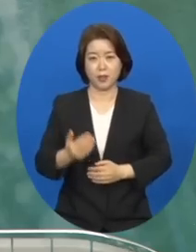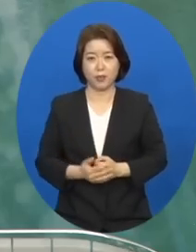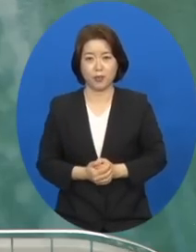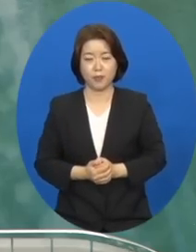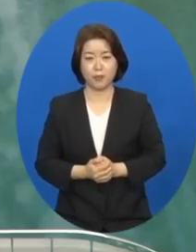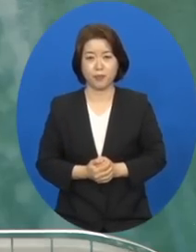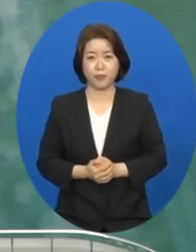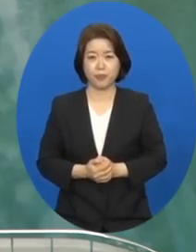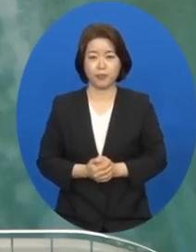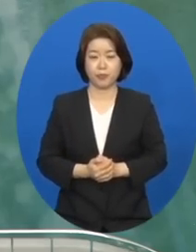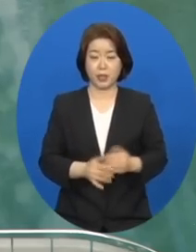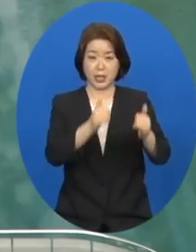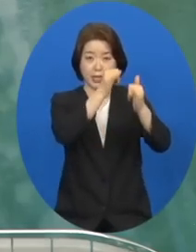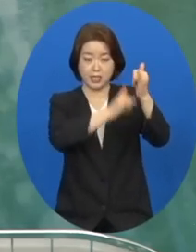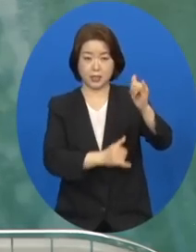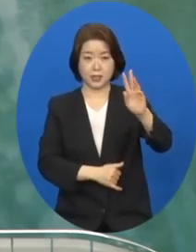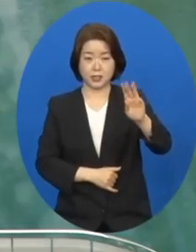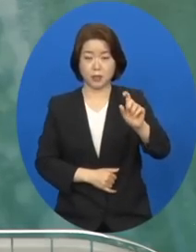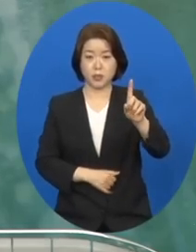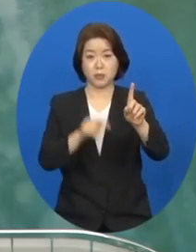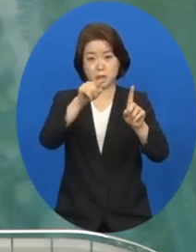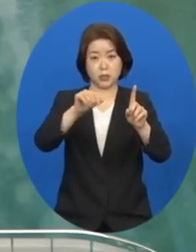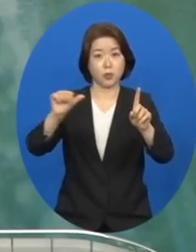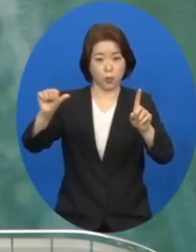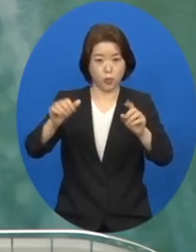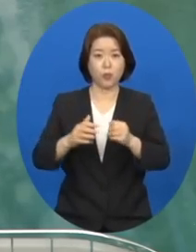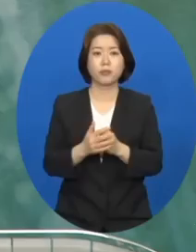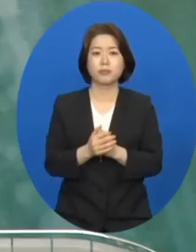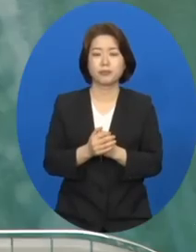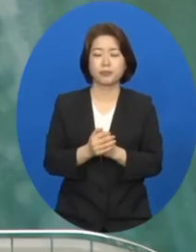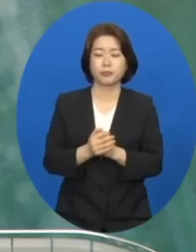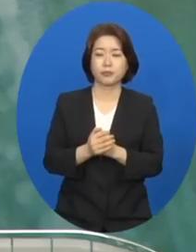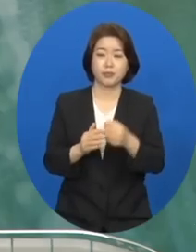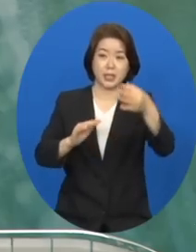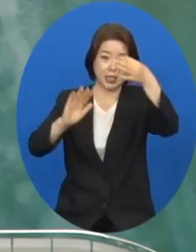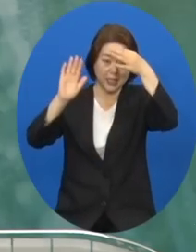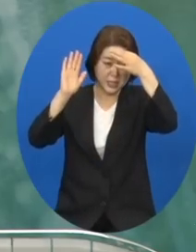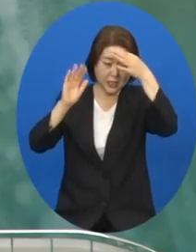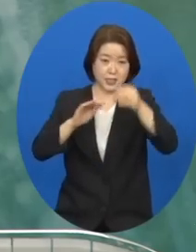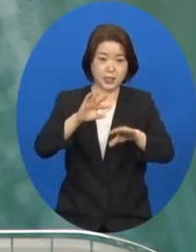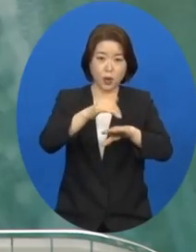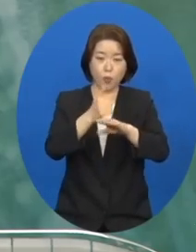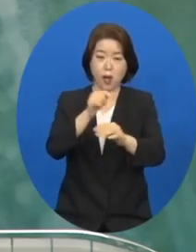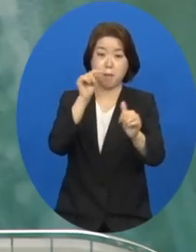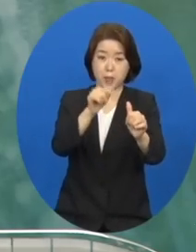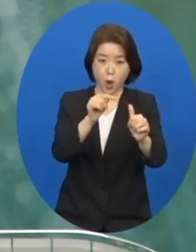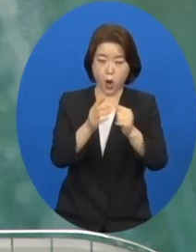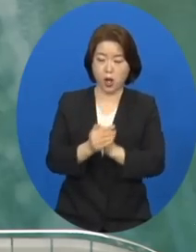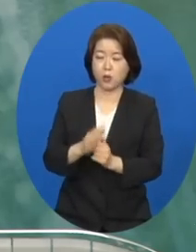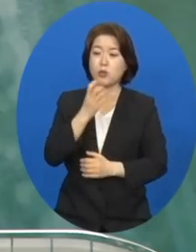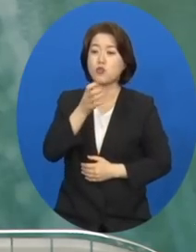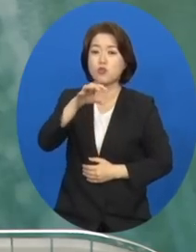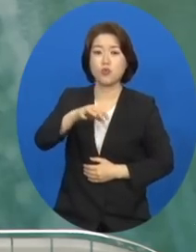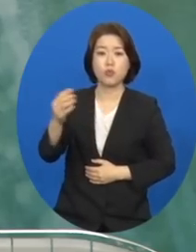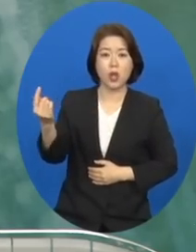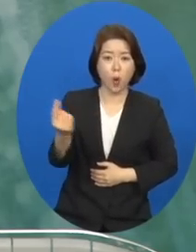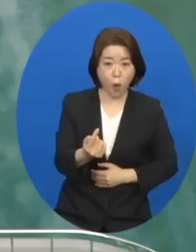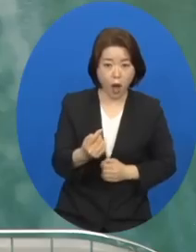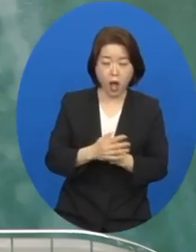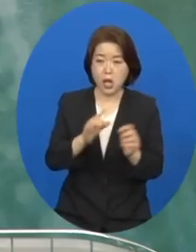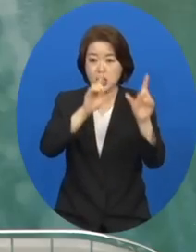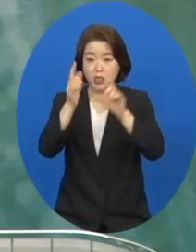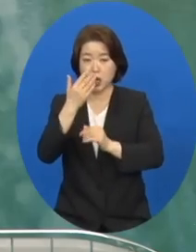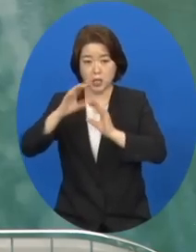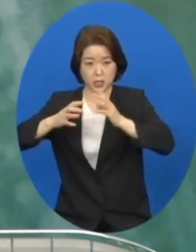어스 31.5 절입니다 이렇게 되어있어요 히스기야 왕이 명령을 내리니 유다의 와서 사는 이스라엘 자손이 곡식과